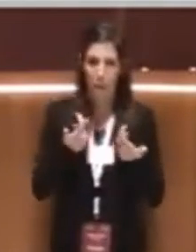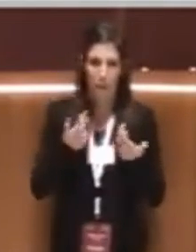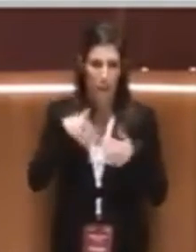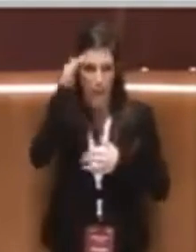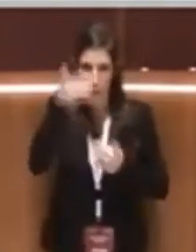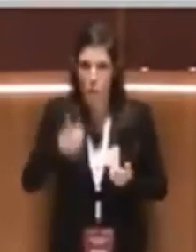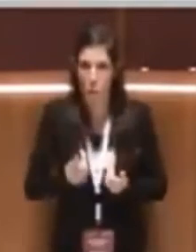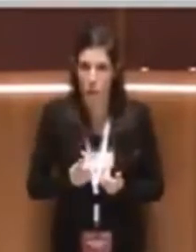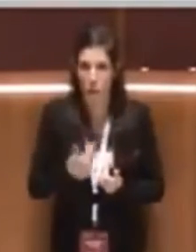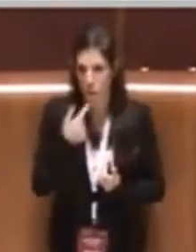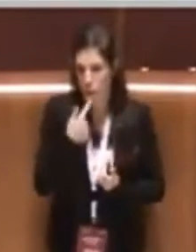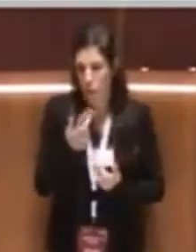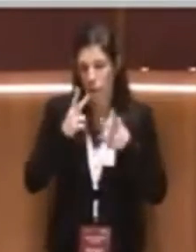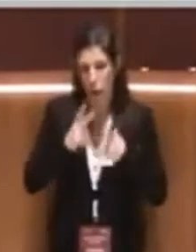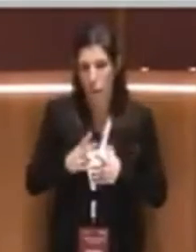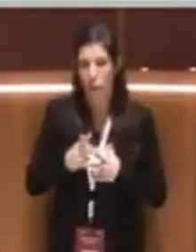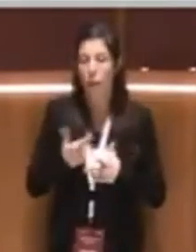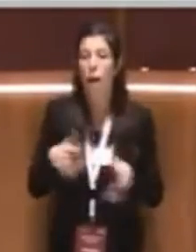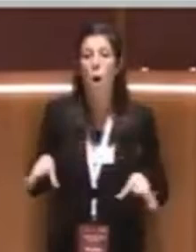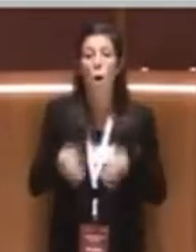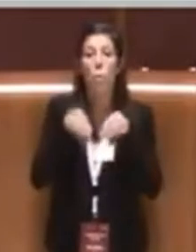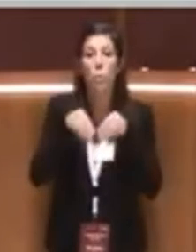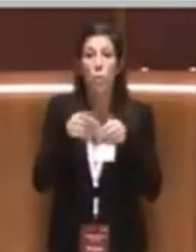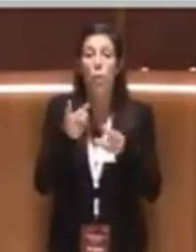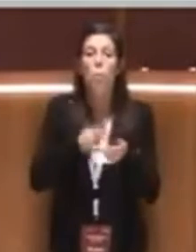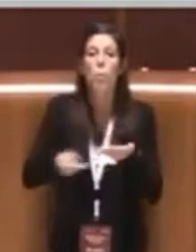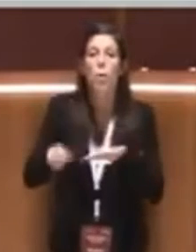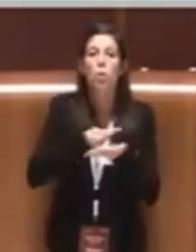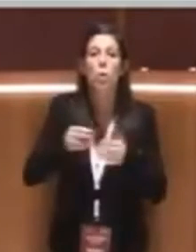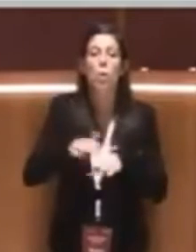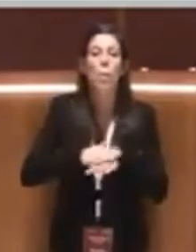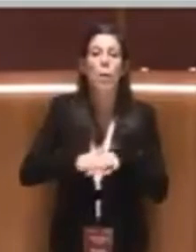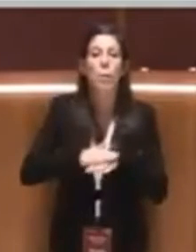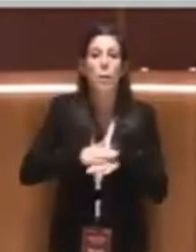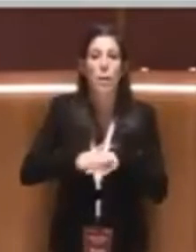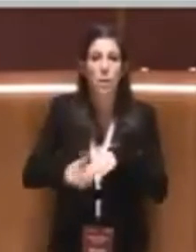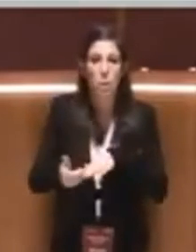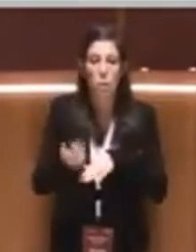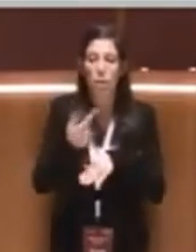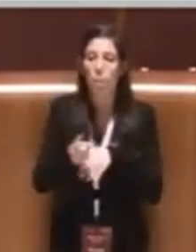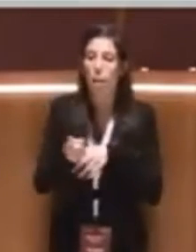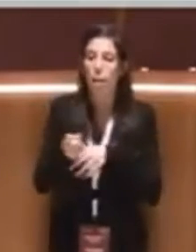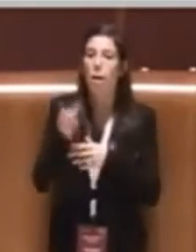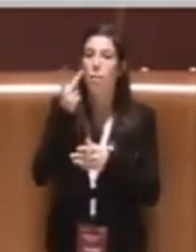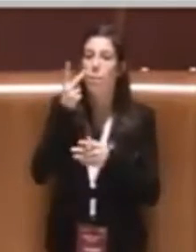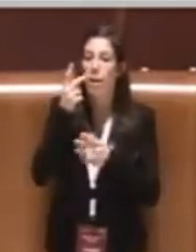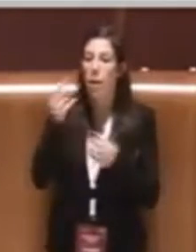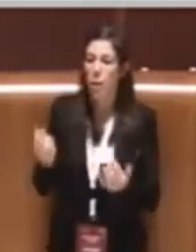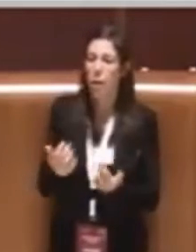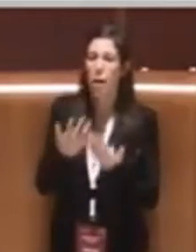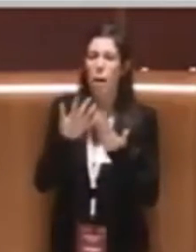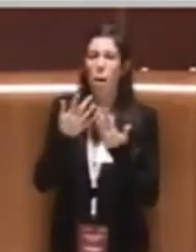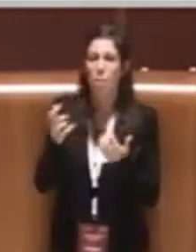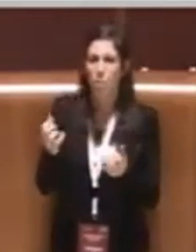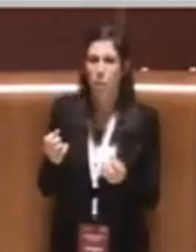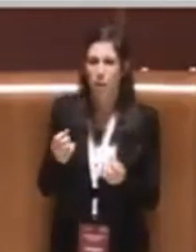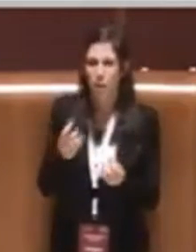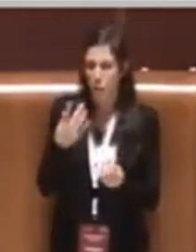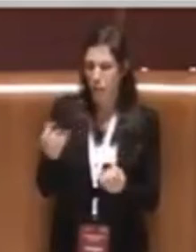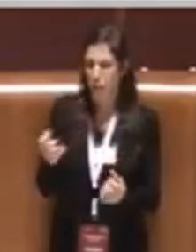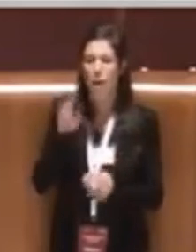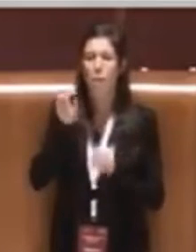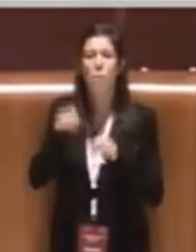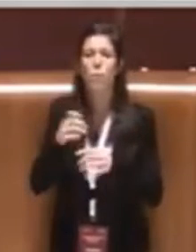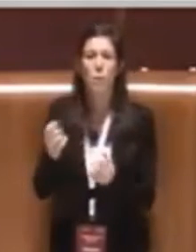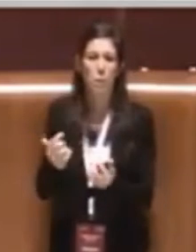po' un progetto di sperimentazione che stiamo avviando sulla gestione delle emissioni odorigene, e in